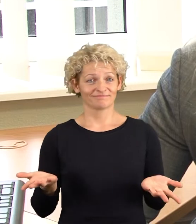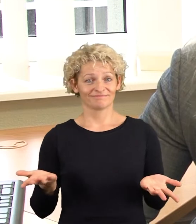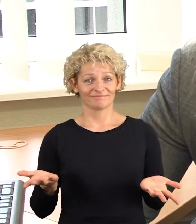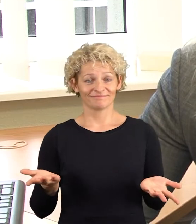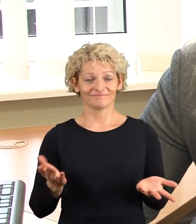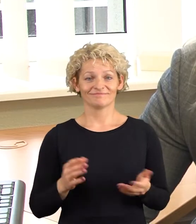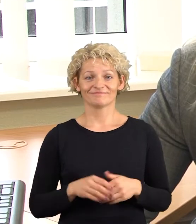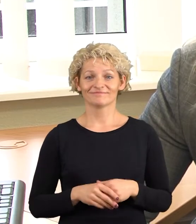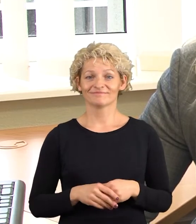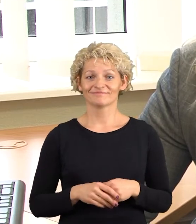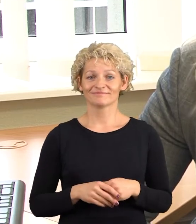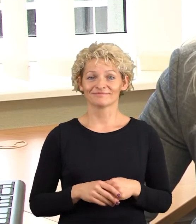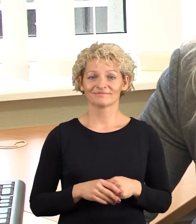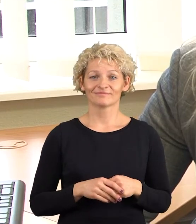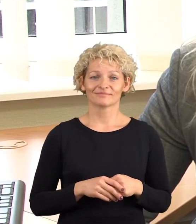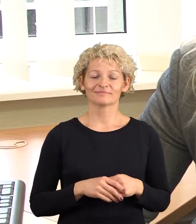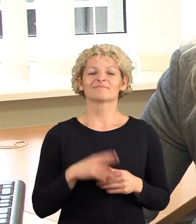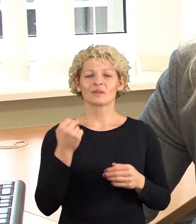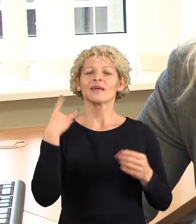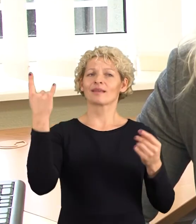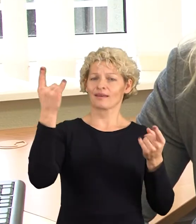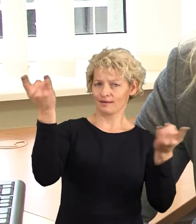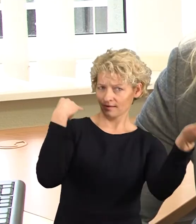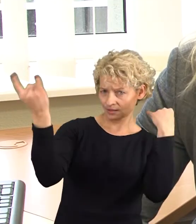patalpų vėdinimas, drėgnas paviršių valymas.